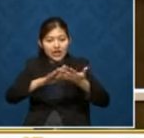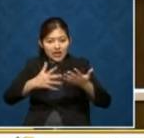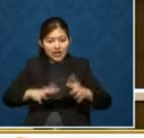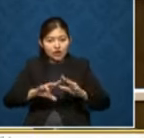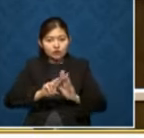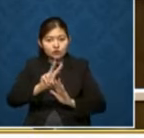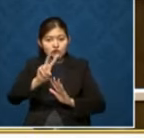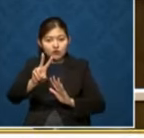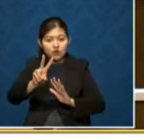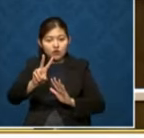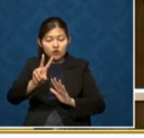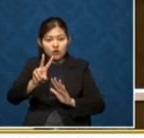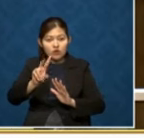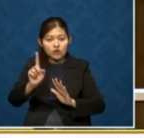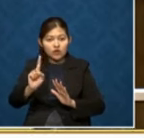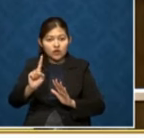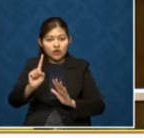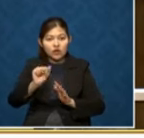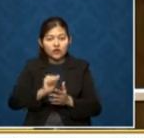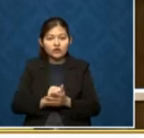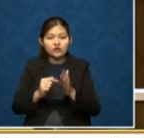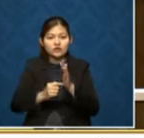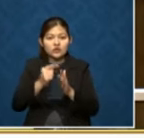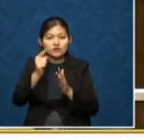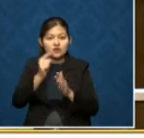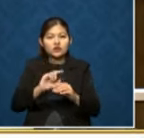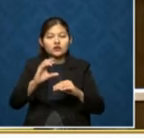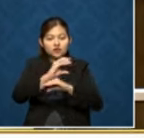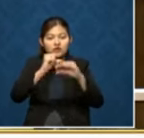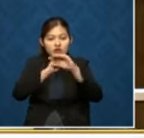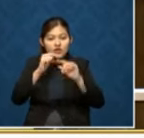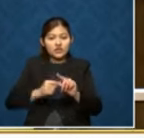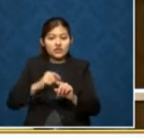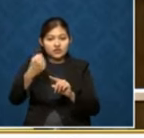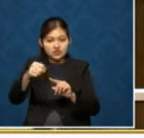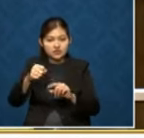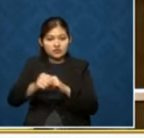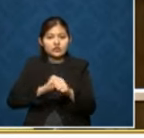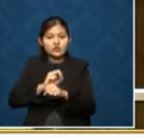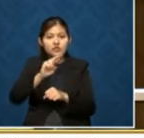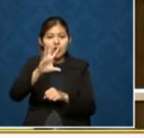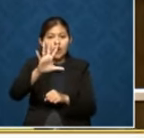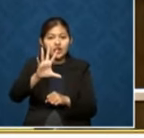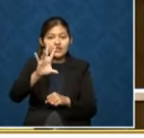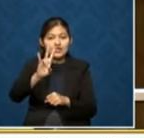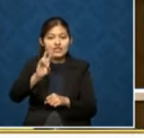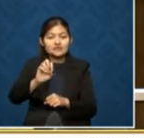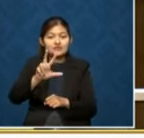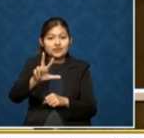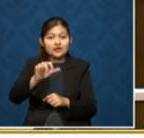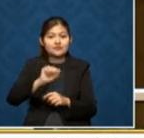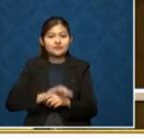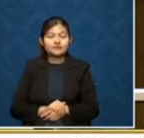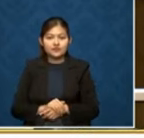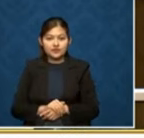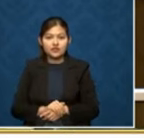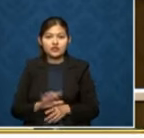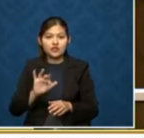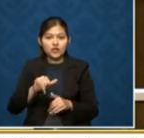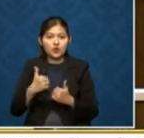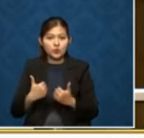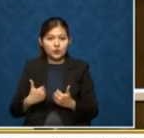ขึ้นก็คือจะต้องเกิดขึ้นในเรื่องของโครงการแลนด์บิดในตุลาคม2573สิ่งหนึ่งครับผมต้อง